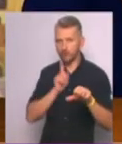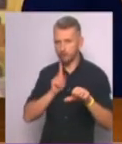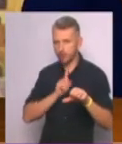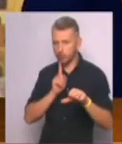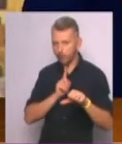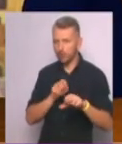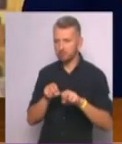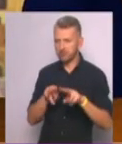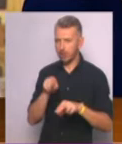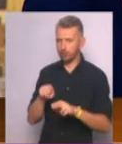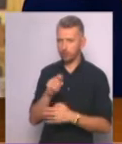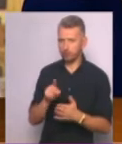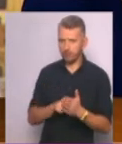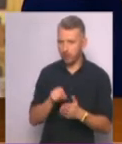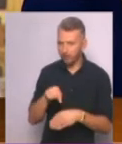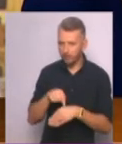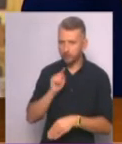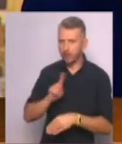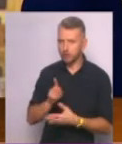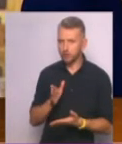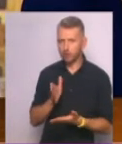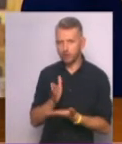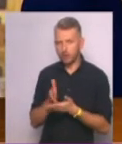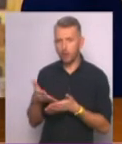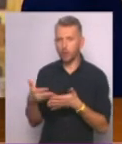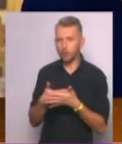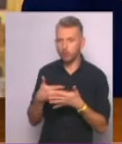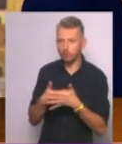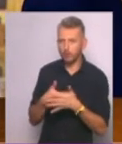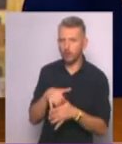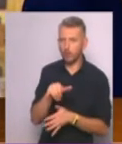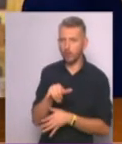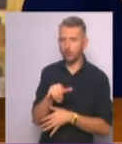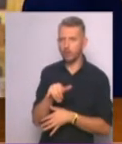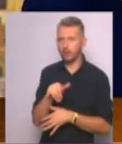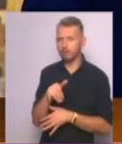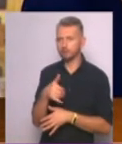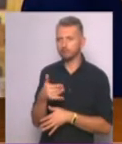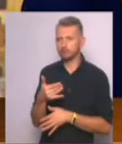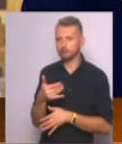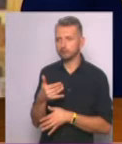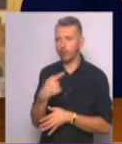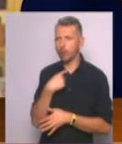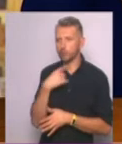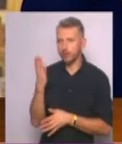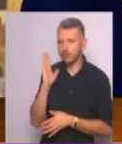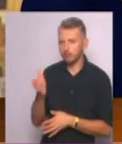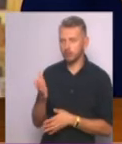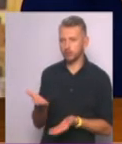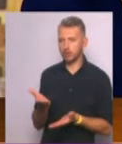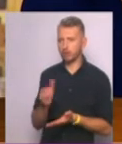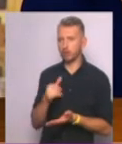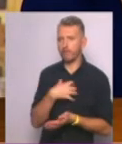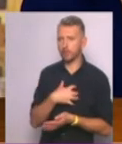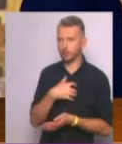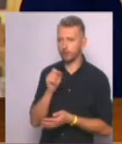так, конкретно по цьому питанню. Так. Ви відчуваєте, що є розуміння у взаємному, як ми кажемо, голосуванні, розуміння у